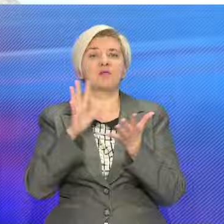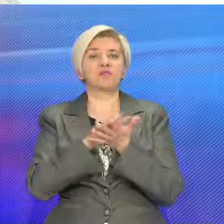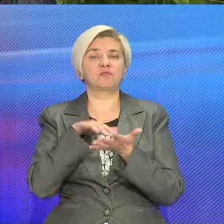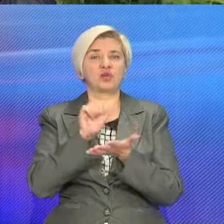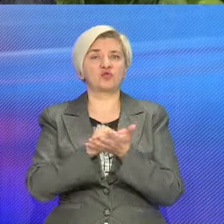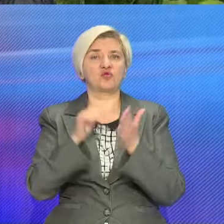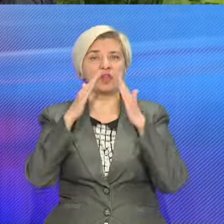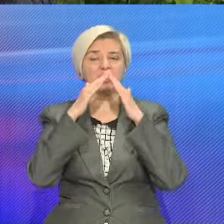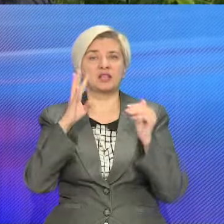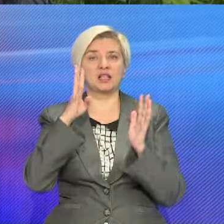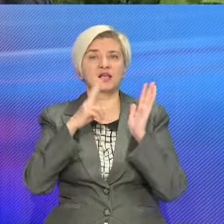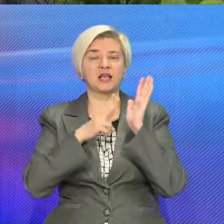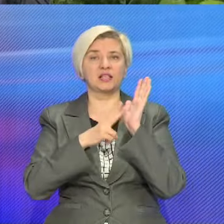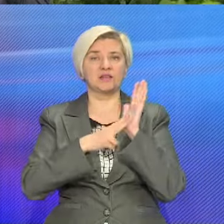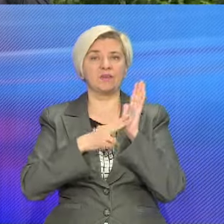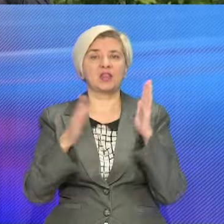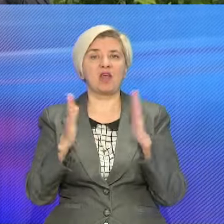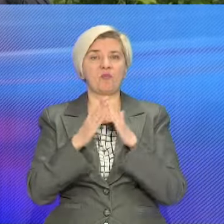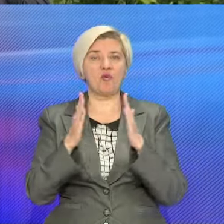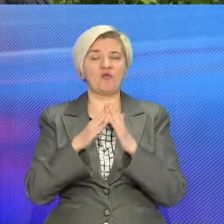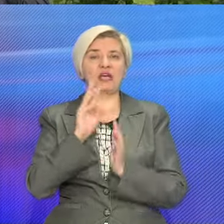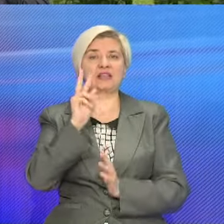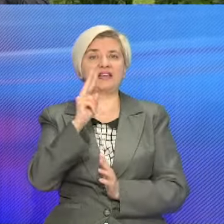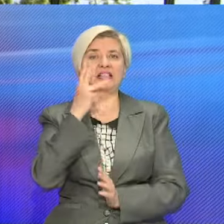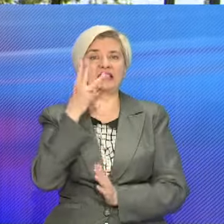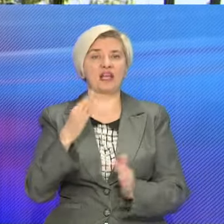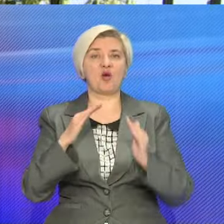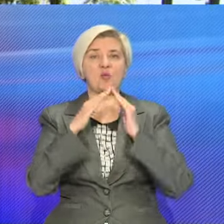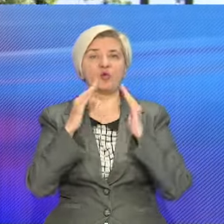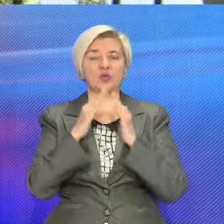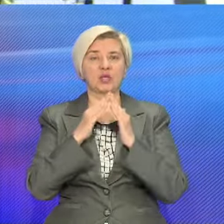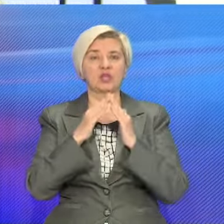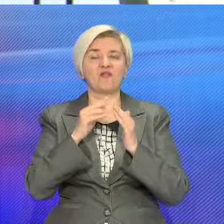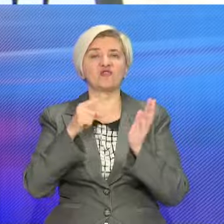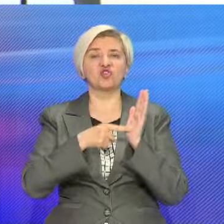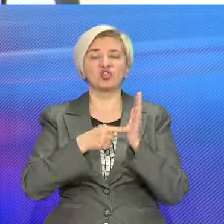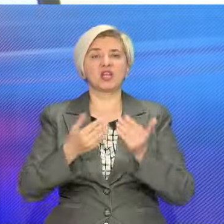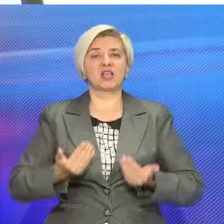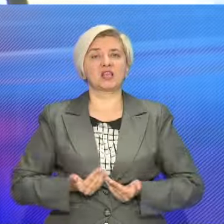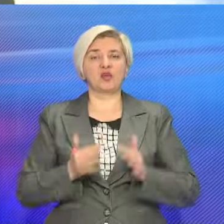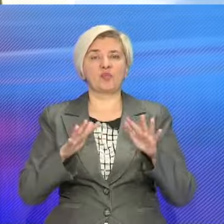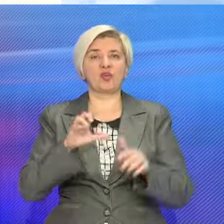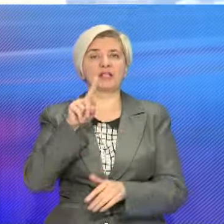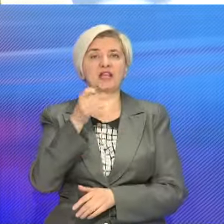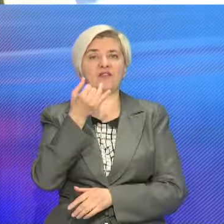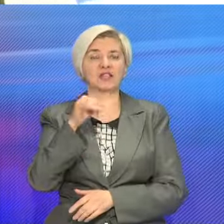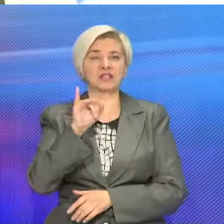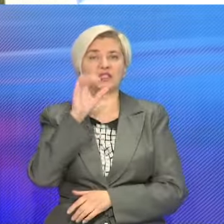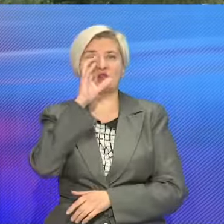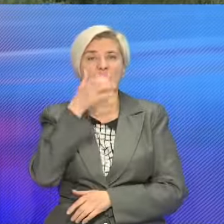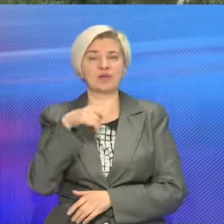дахов 47 приватных жилых домов и 23 будинков у 6 населенных пунктах Зельвинского и Слонимского